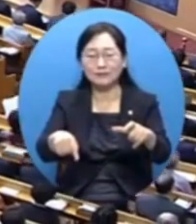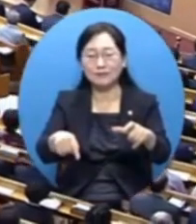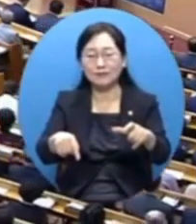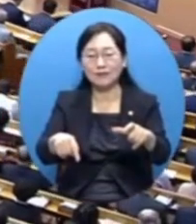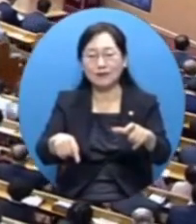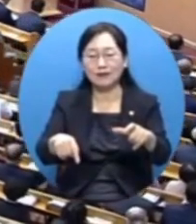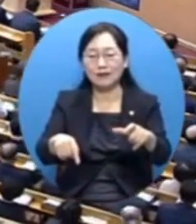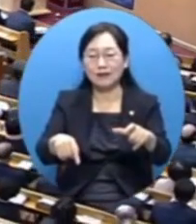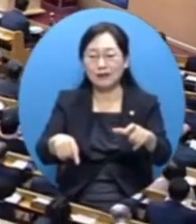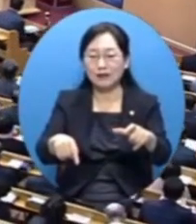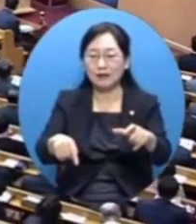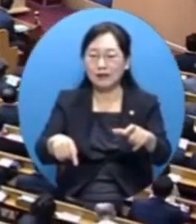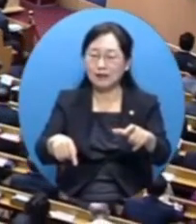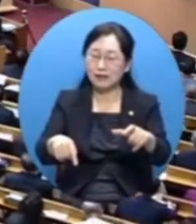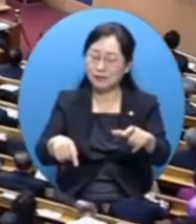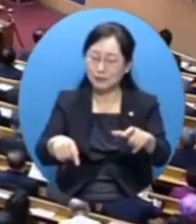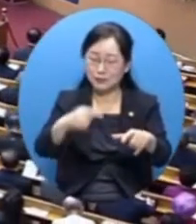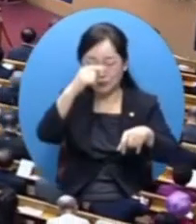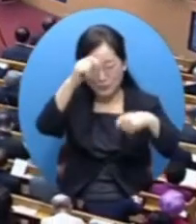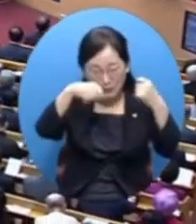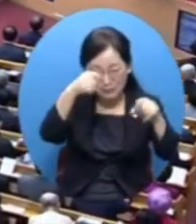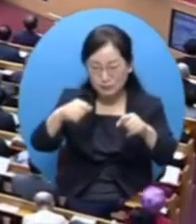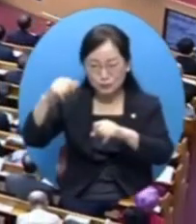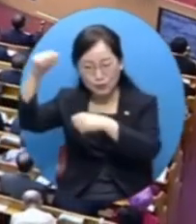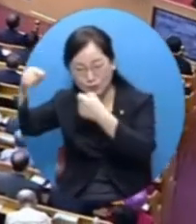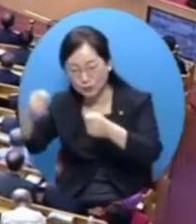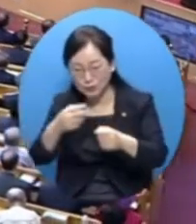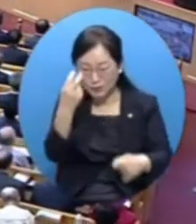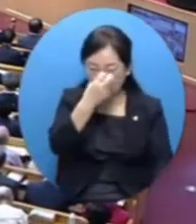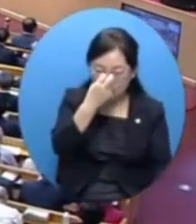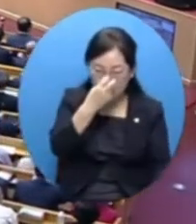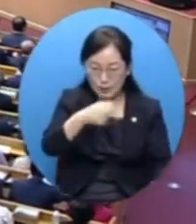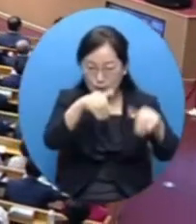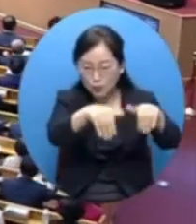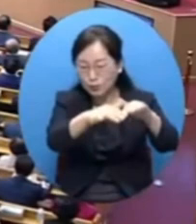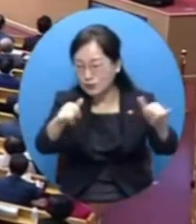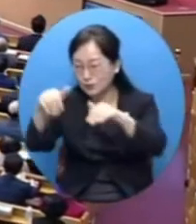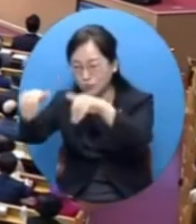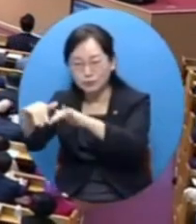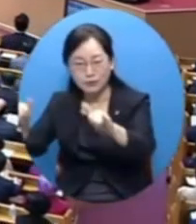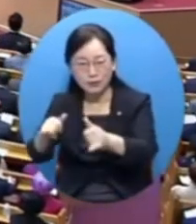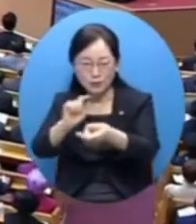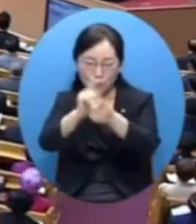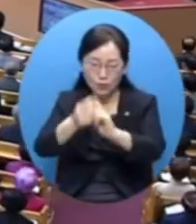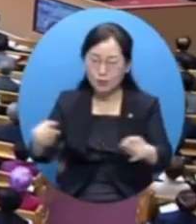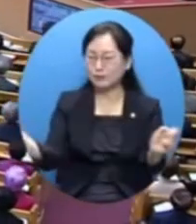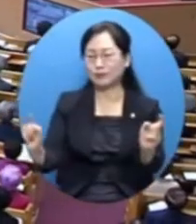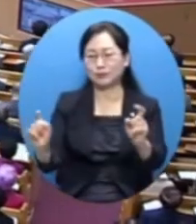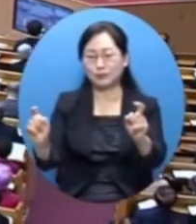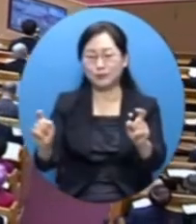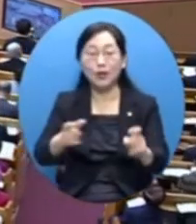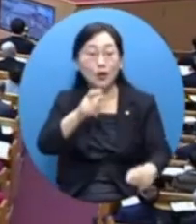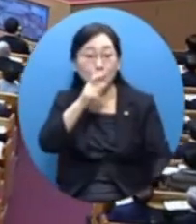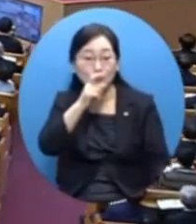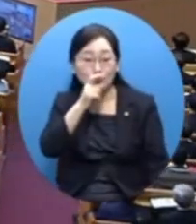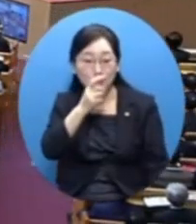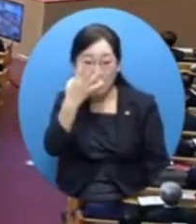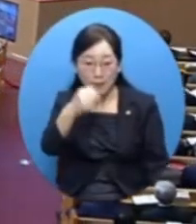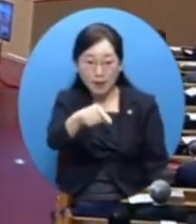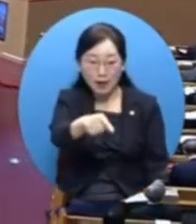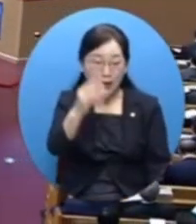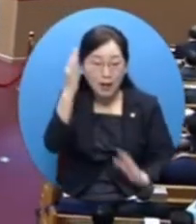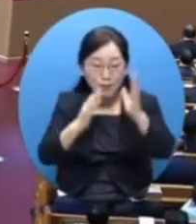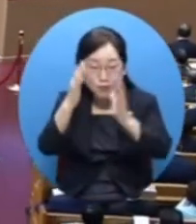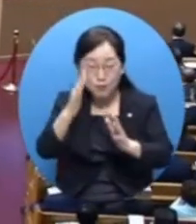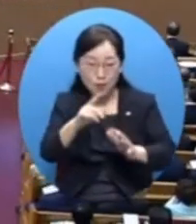보니깐 그 가축을 돌본 목사들 그리 다툼이 생겼습니다 서로 물이 많고 풀이 많은